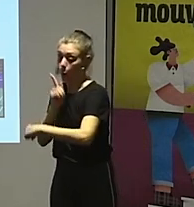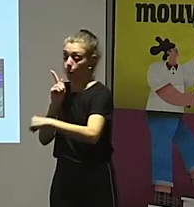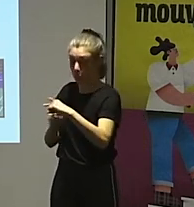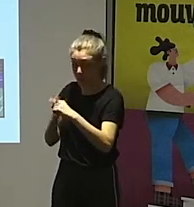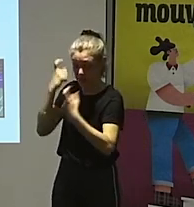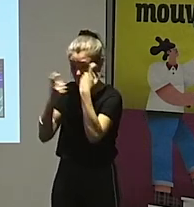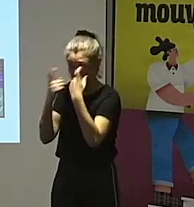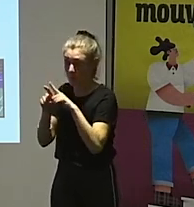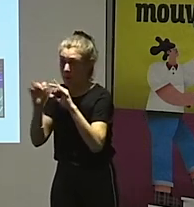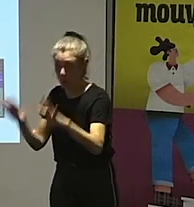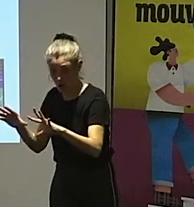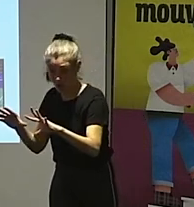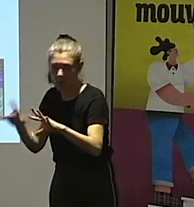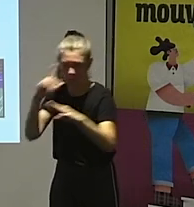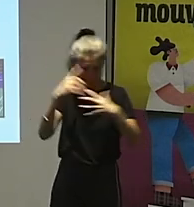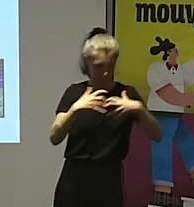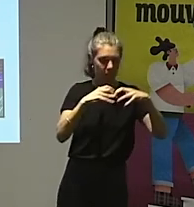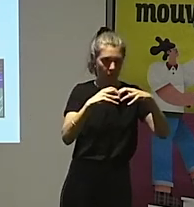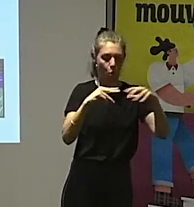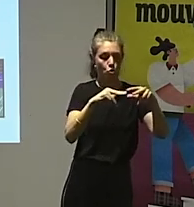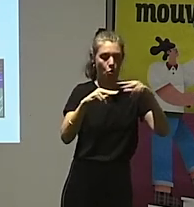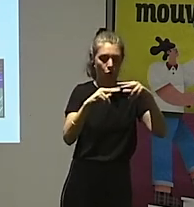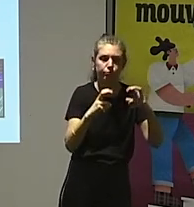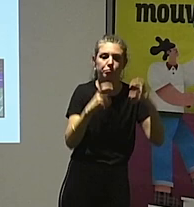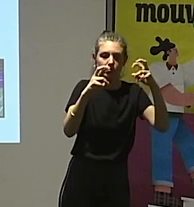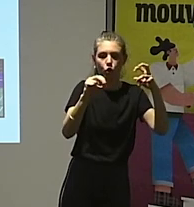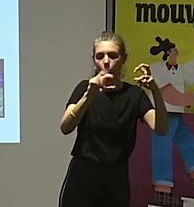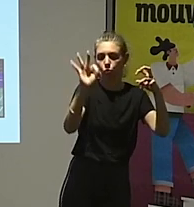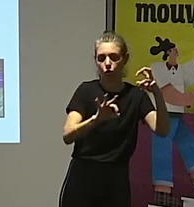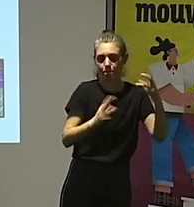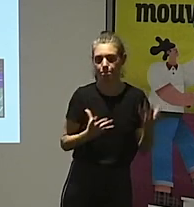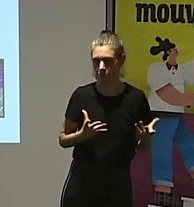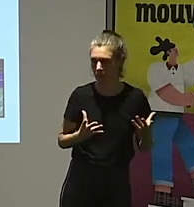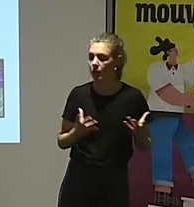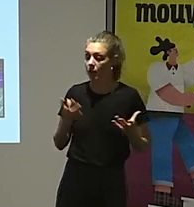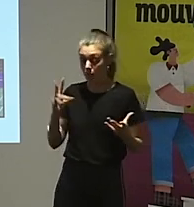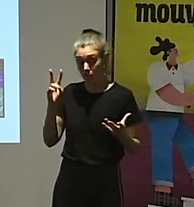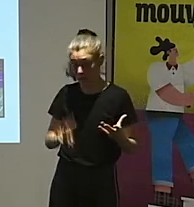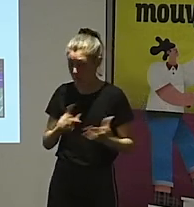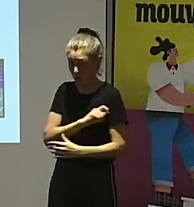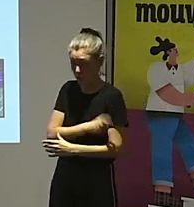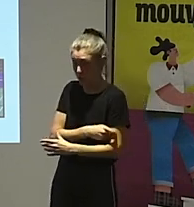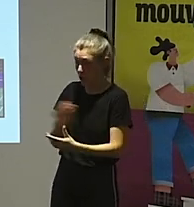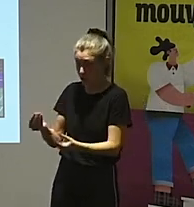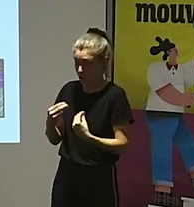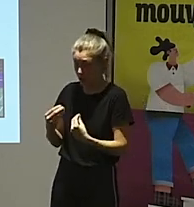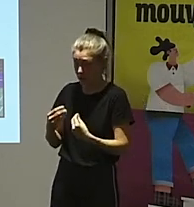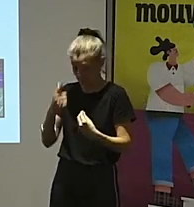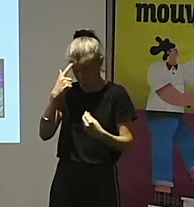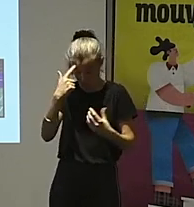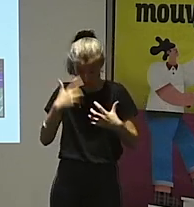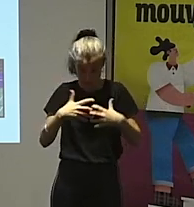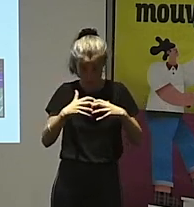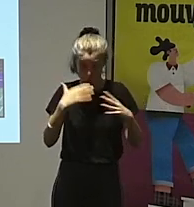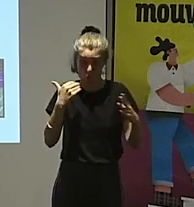cognitive, clairement le sport va amener ses bénéfices. Et pour plusieurs types de populations, ça n'en fait pas qu'un outil de